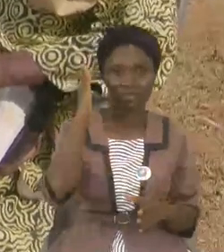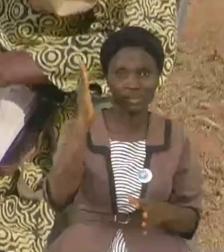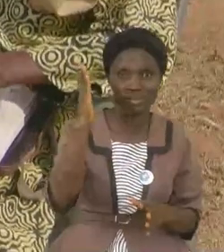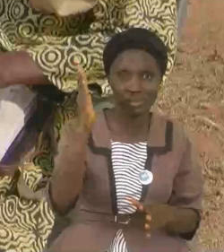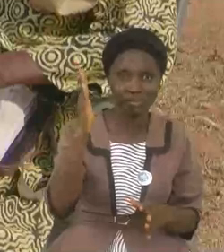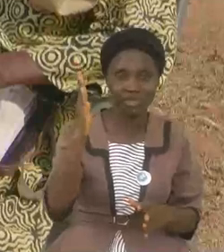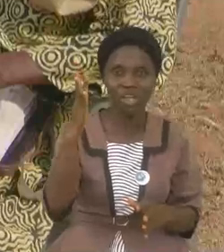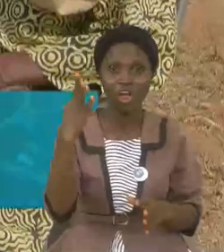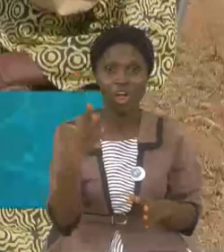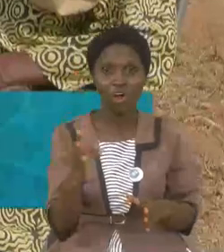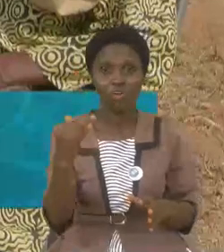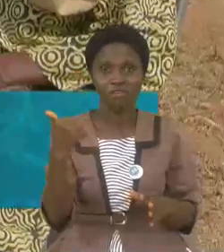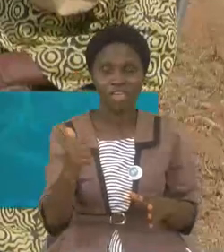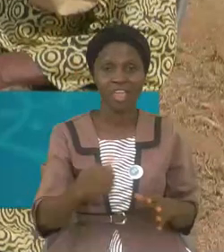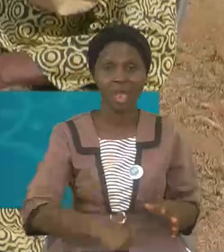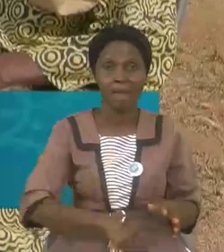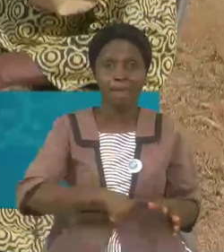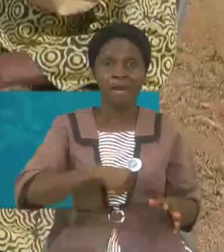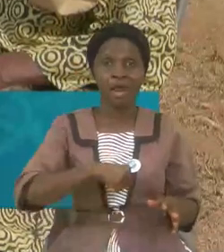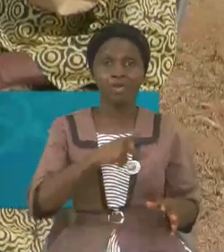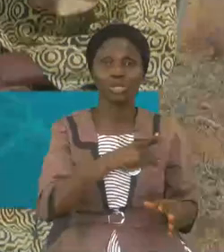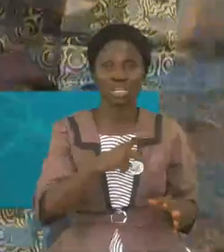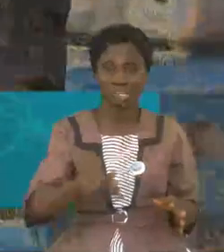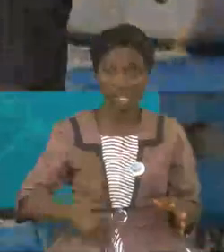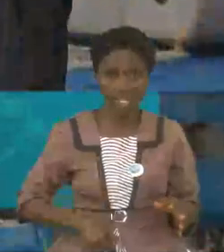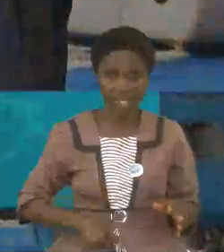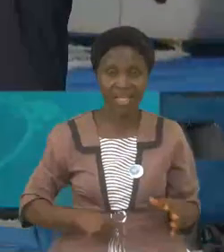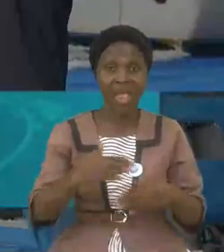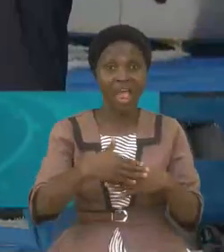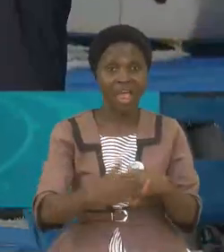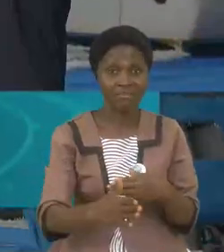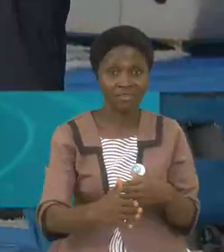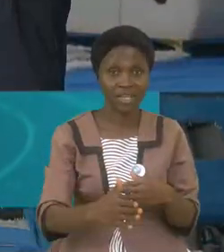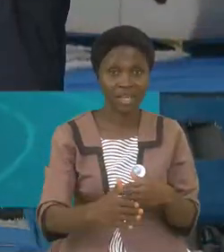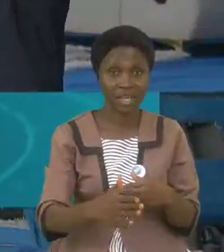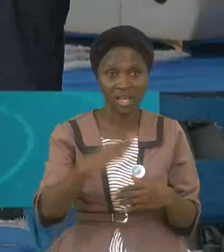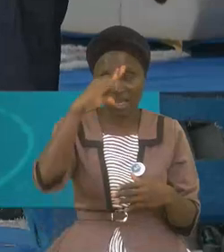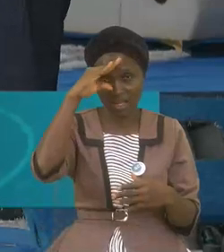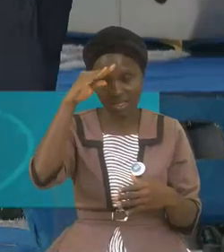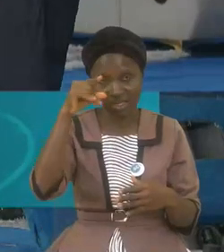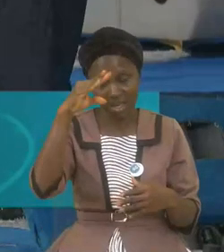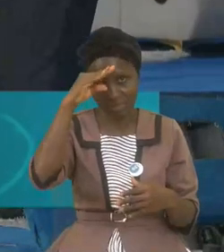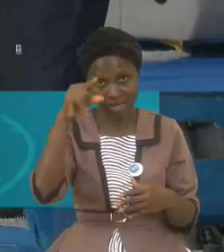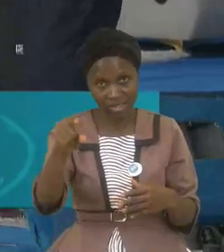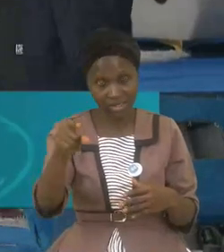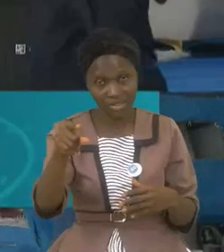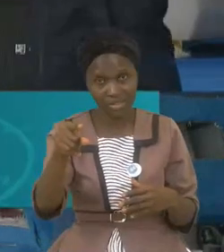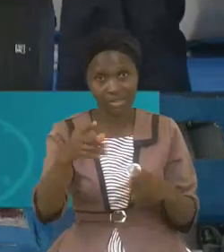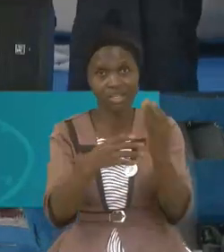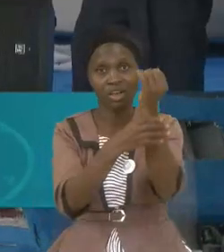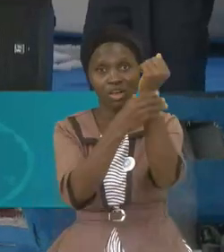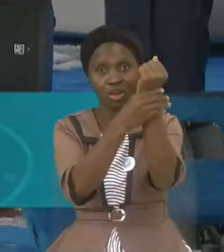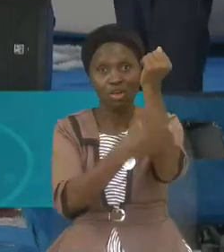Nous allons voir le témoignage d'un roi orgueilleux